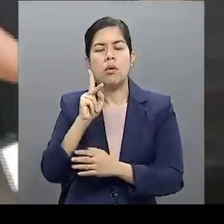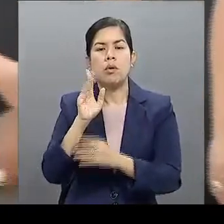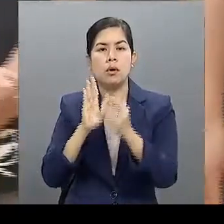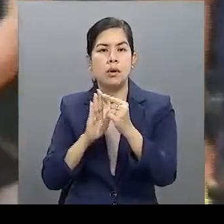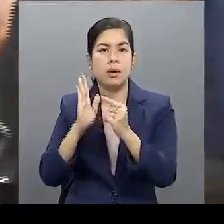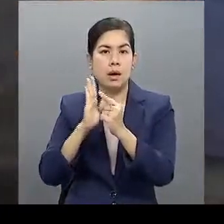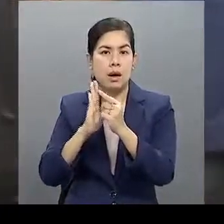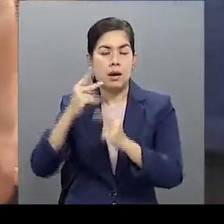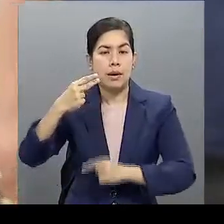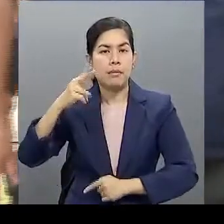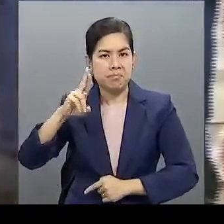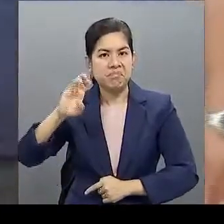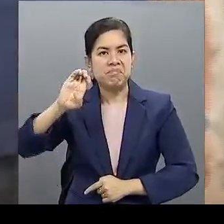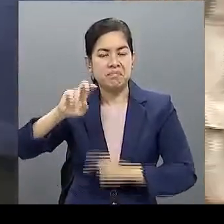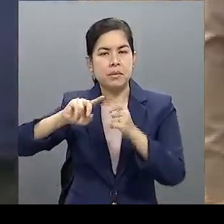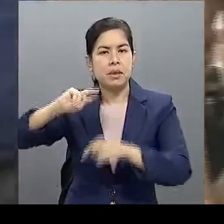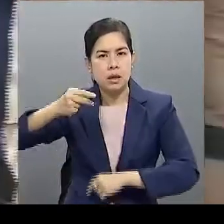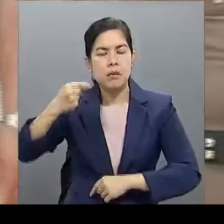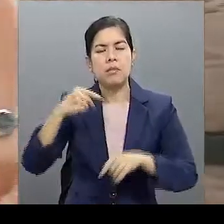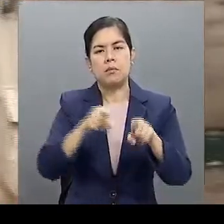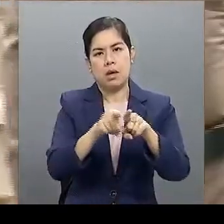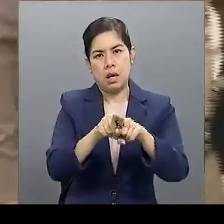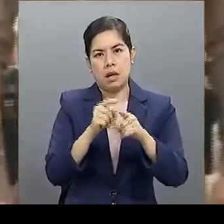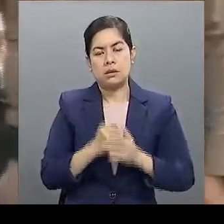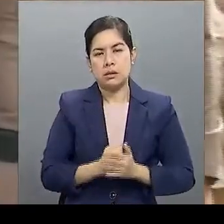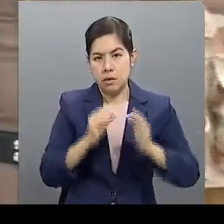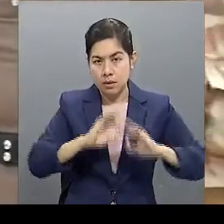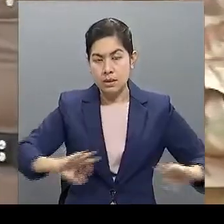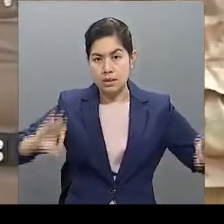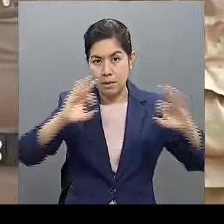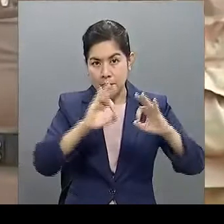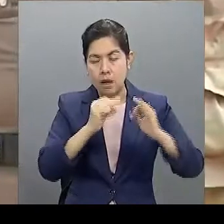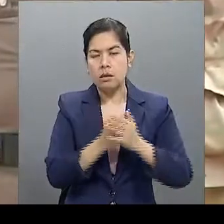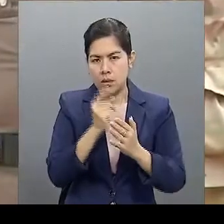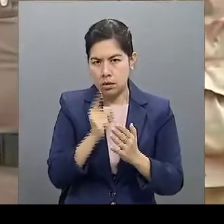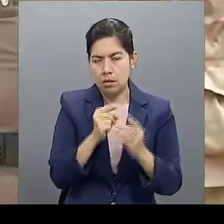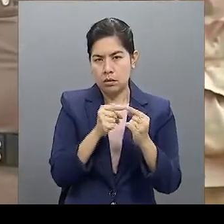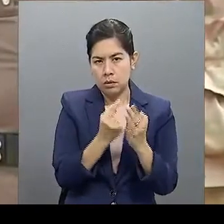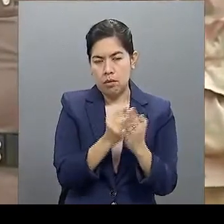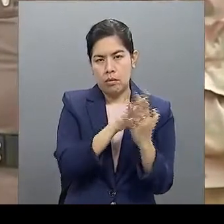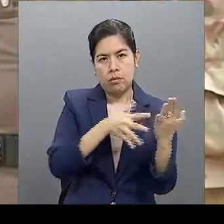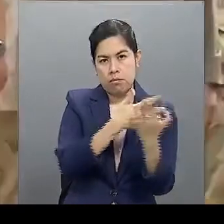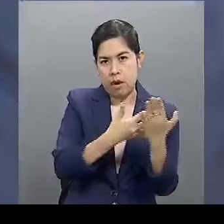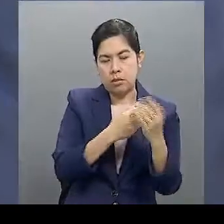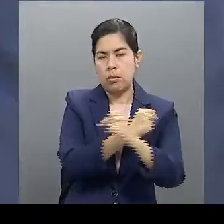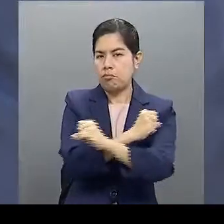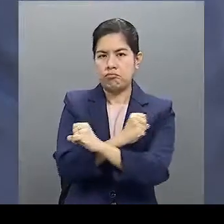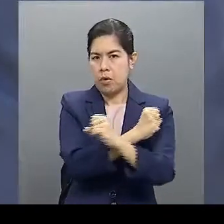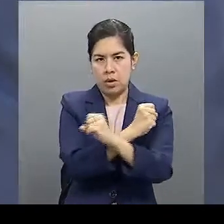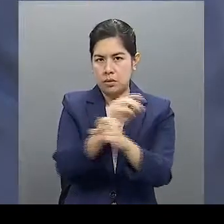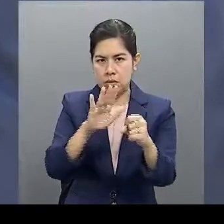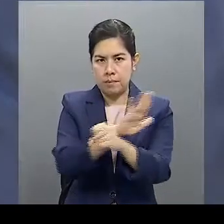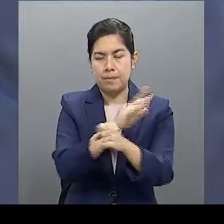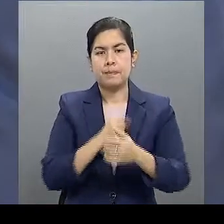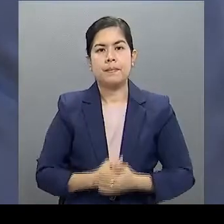ระดับหนึ่งนะครับแต่อย่างไรก็ตามเพื่อความไม่ประมาทยังคงปฏิบัติหน้าที่อย่างเข้มงวดครับ แล้วก็ทางหน่วยงาน